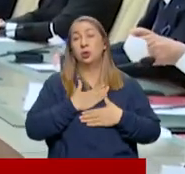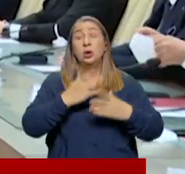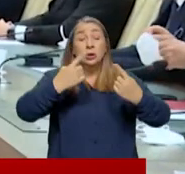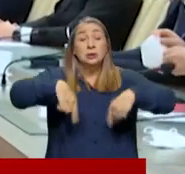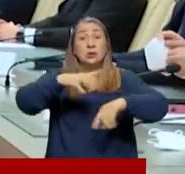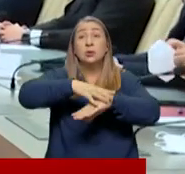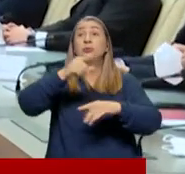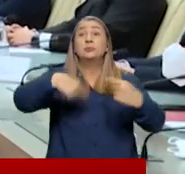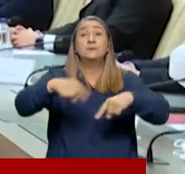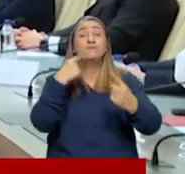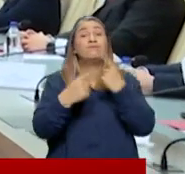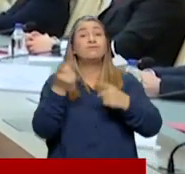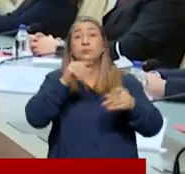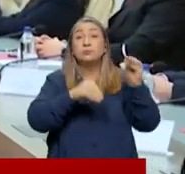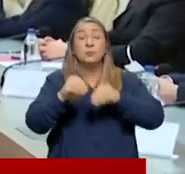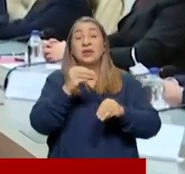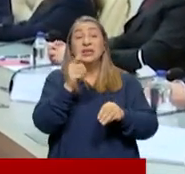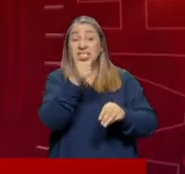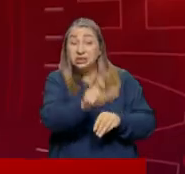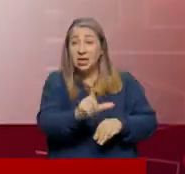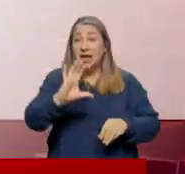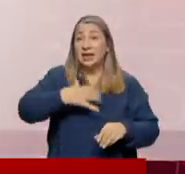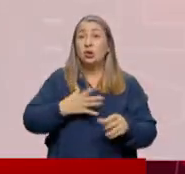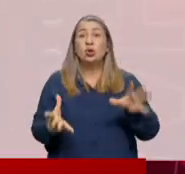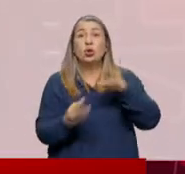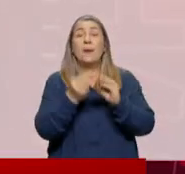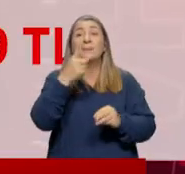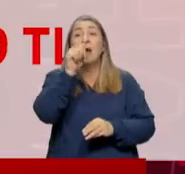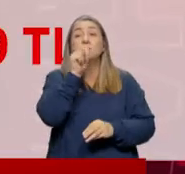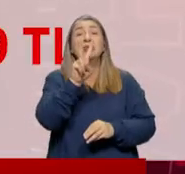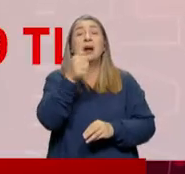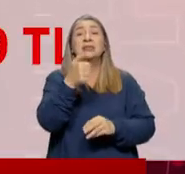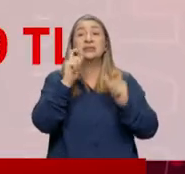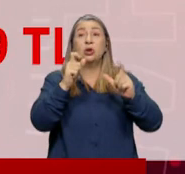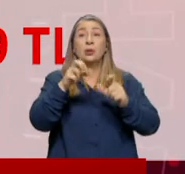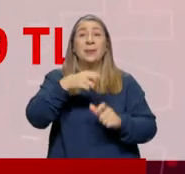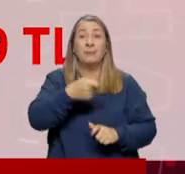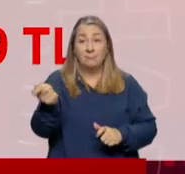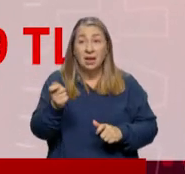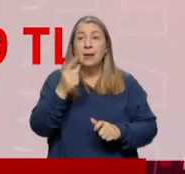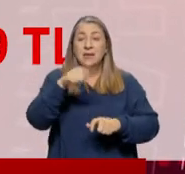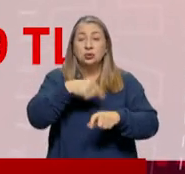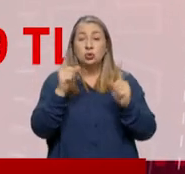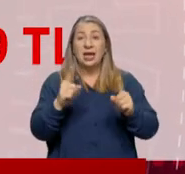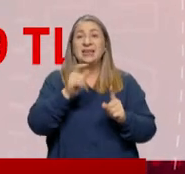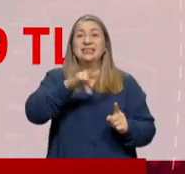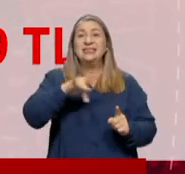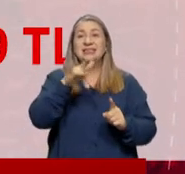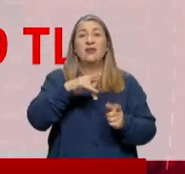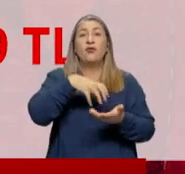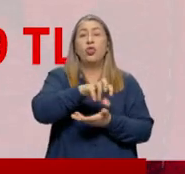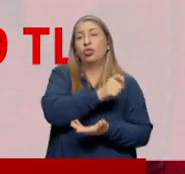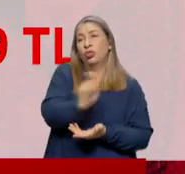kulislerde konuşulan bir başka formülle işçi ve işverenler kesilen toplam 1626 lira sigorta filminin bir süre işsizlik